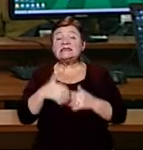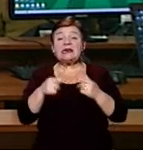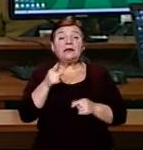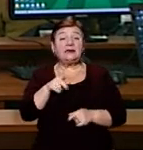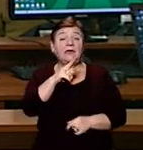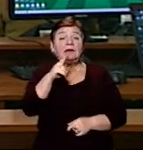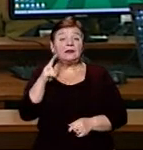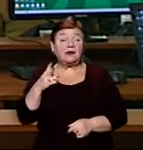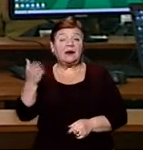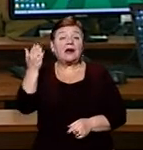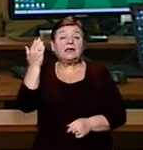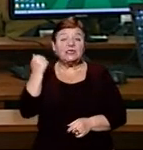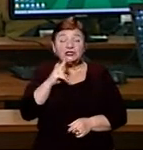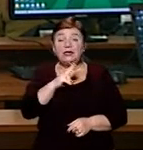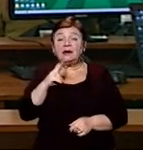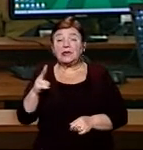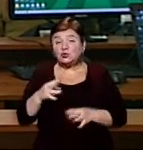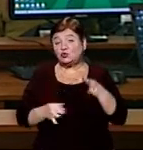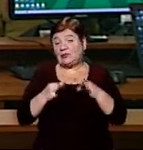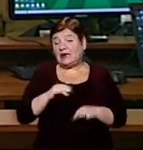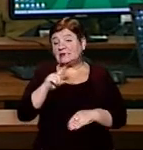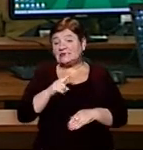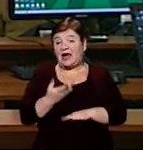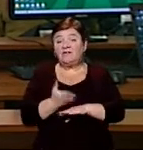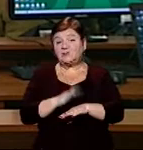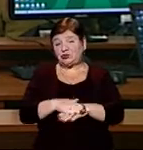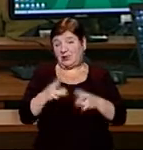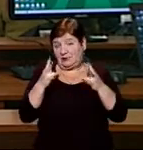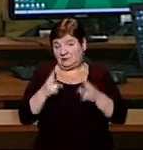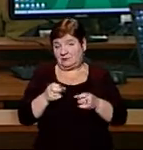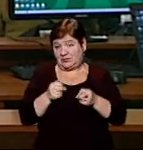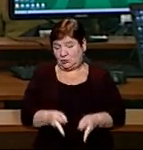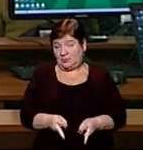ті, яких раніше судили за тяжкі злочини.